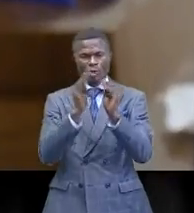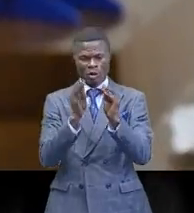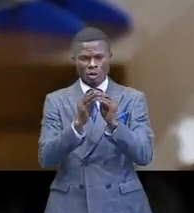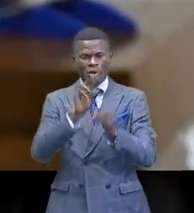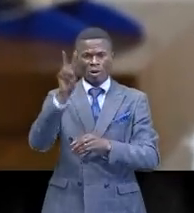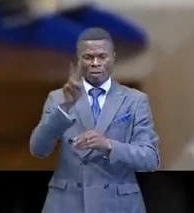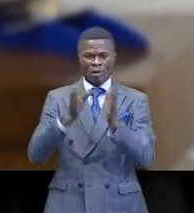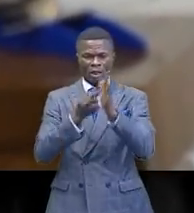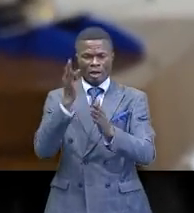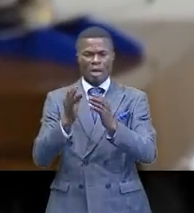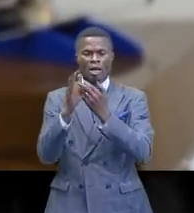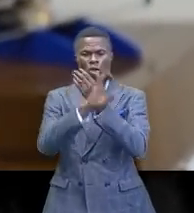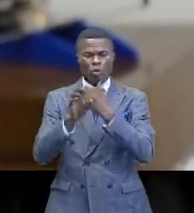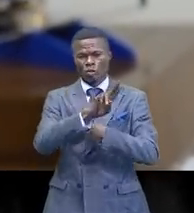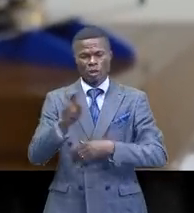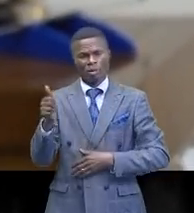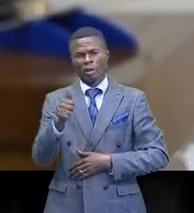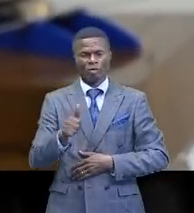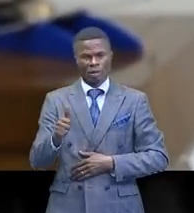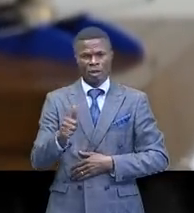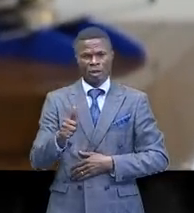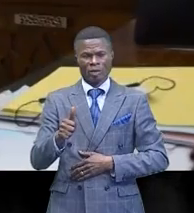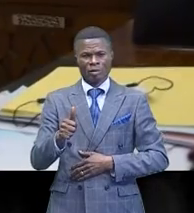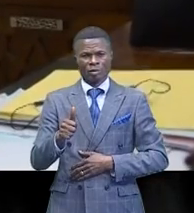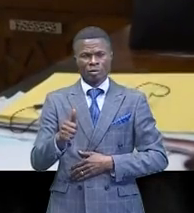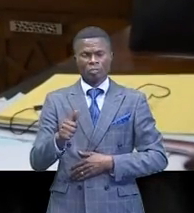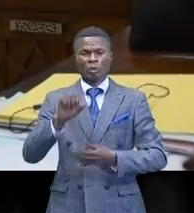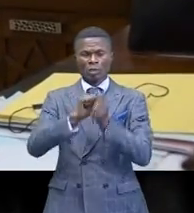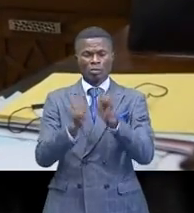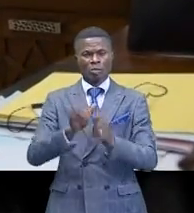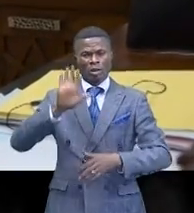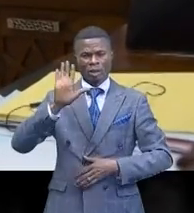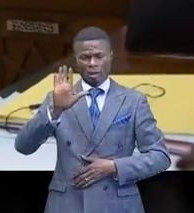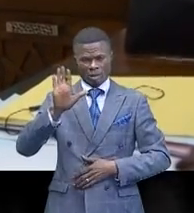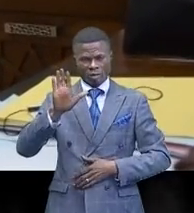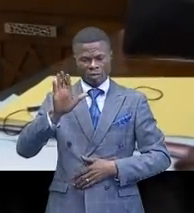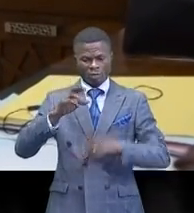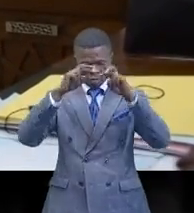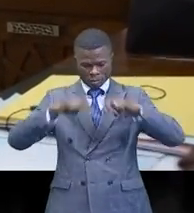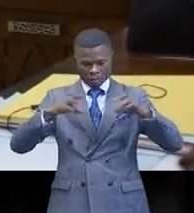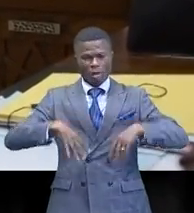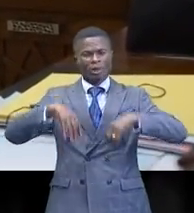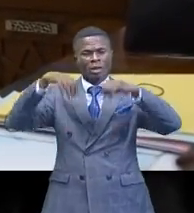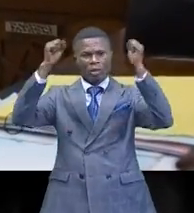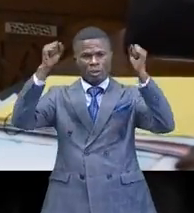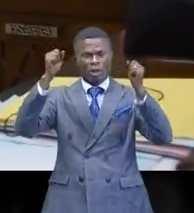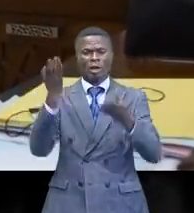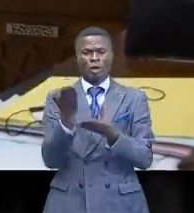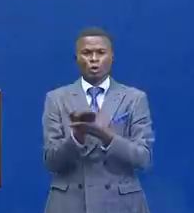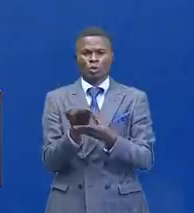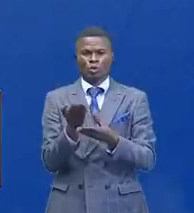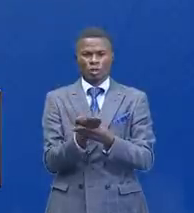le vendredi 13 août 2021. Point 5. Examen et adoption des